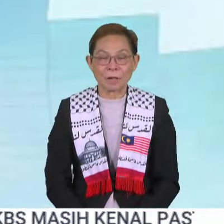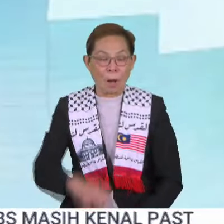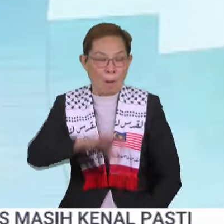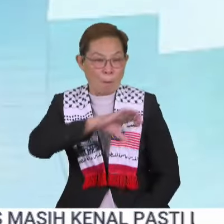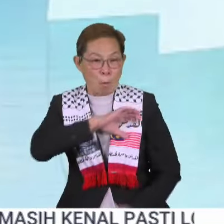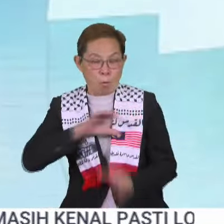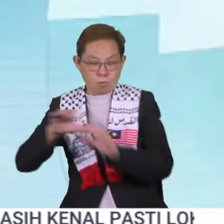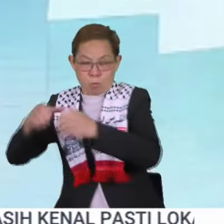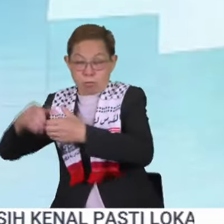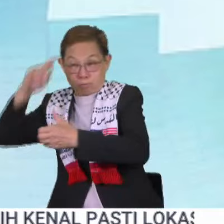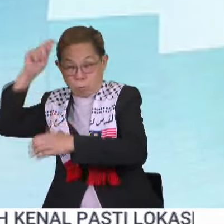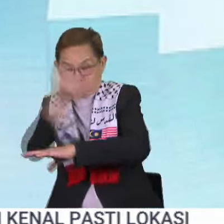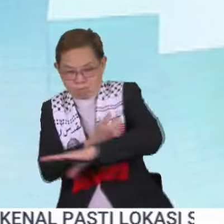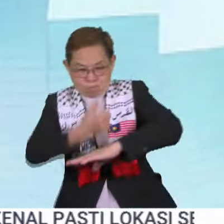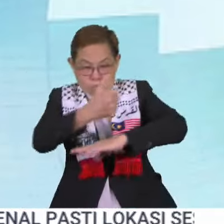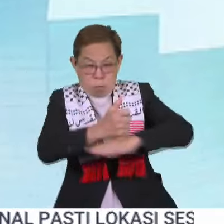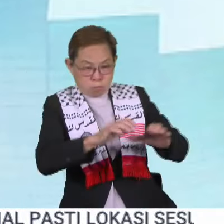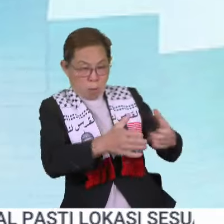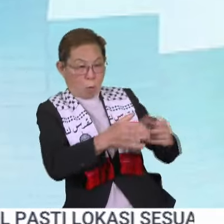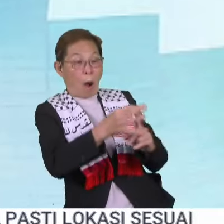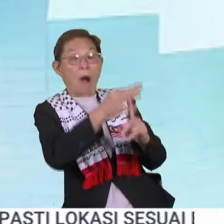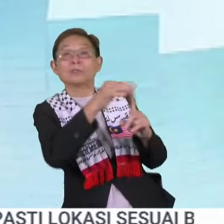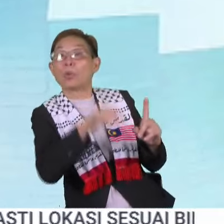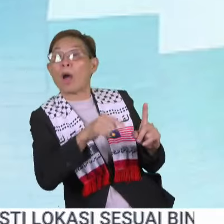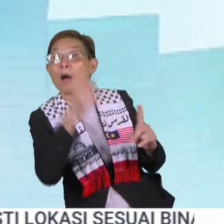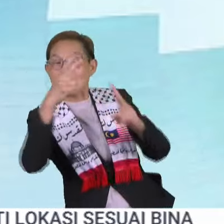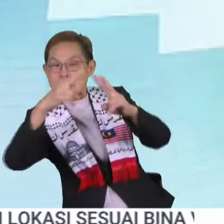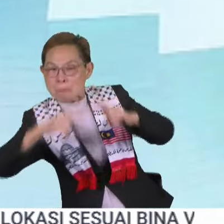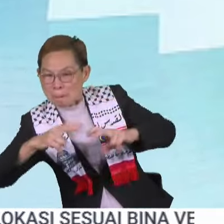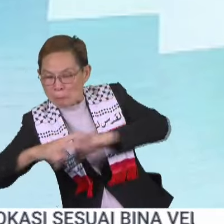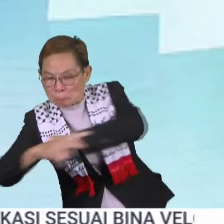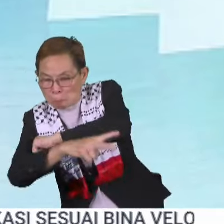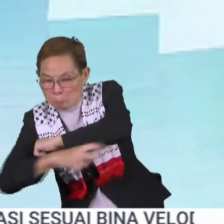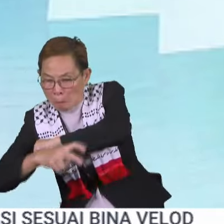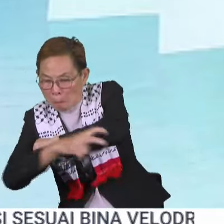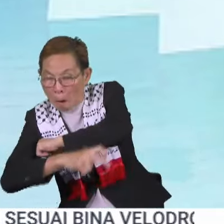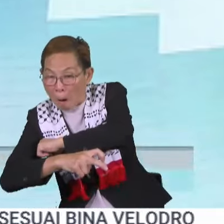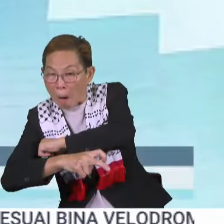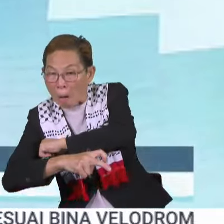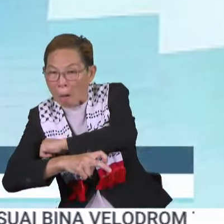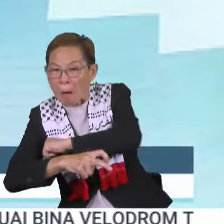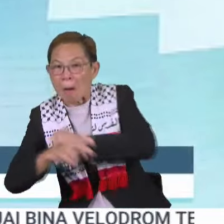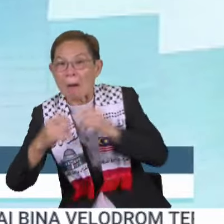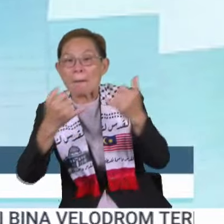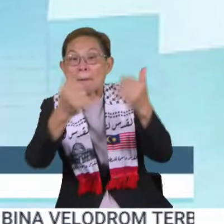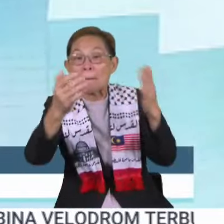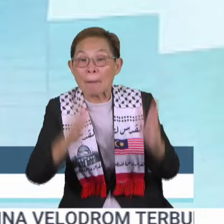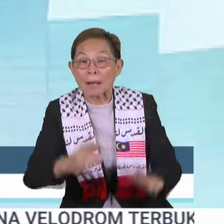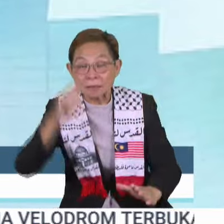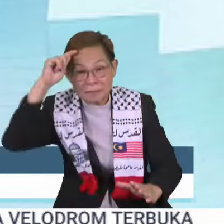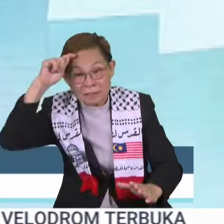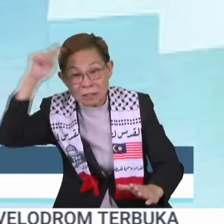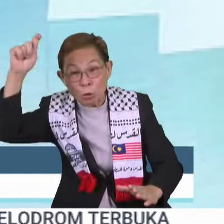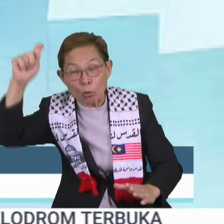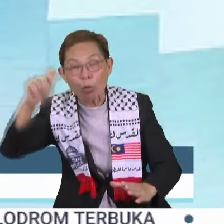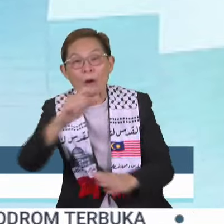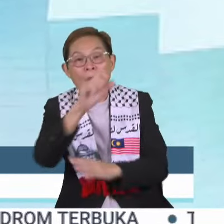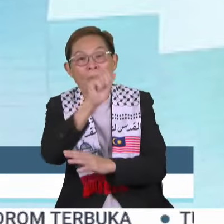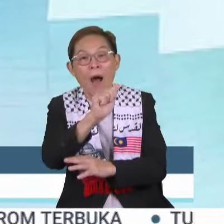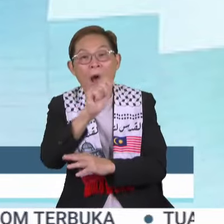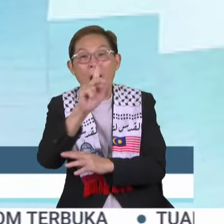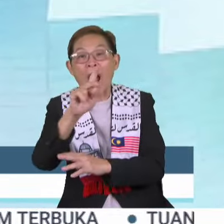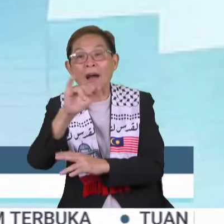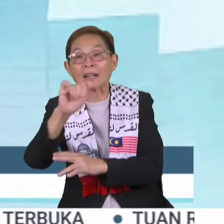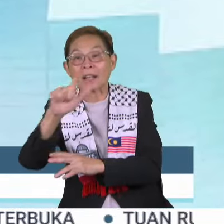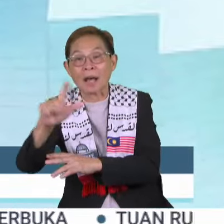Polis kontingen Terengganu menubuhkan pasukan khas bagi menyiasat kes samun melibatkan pemain Terengganu FC TFC Muhammad Ahyar